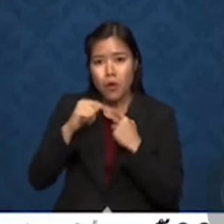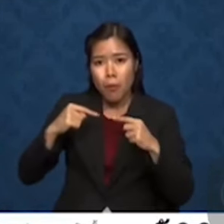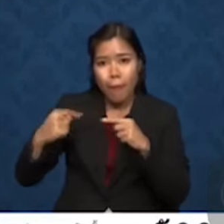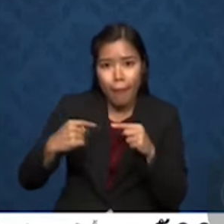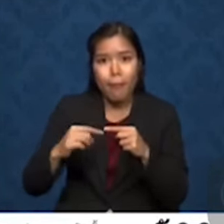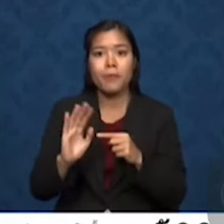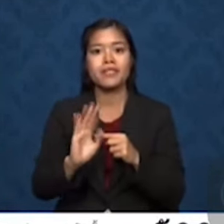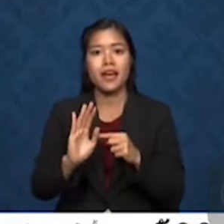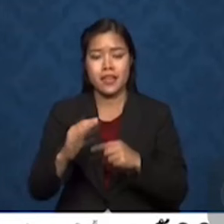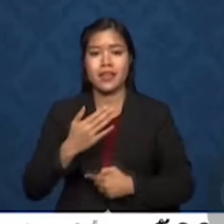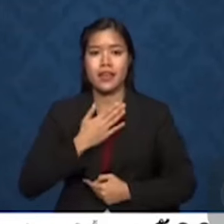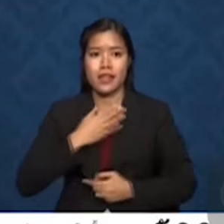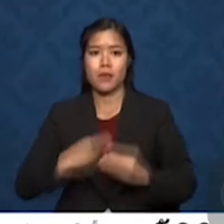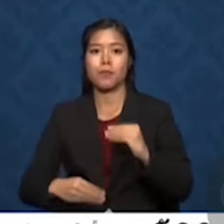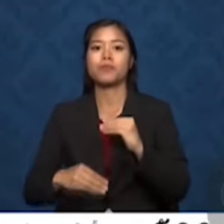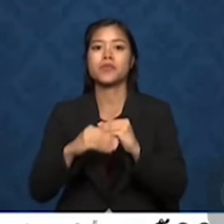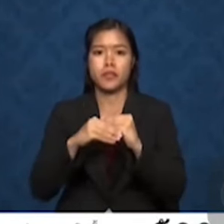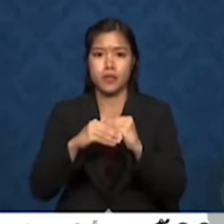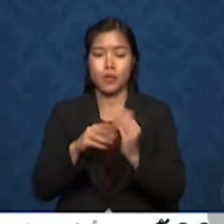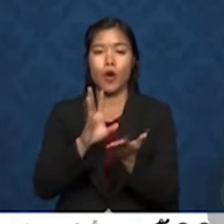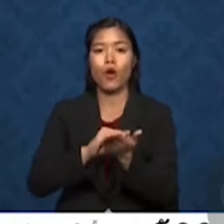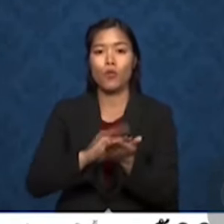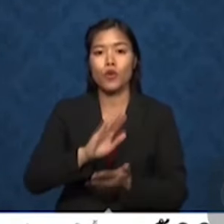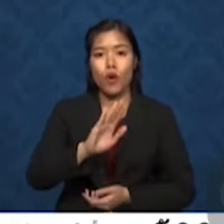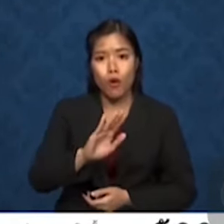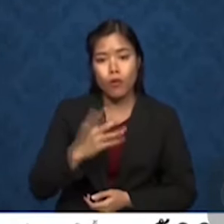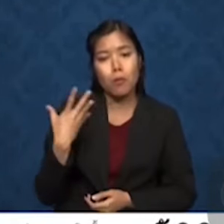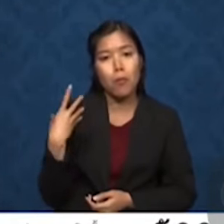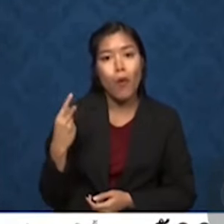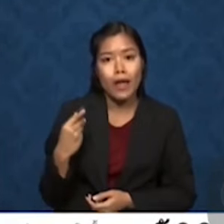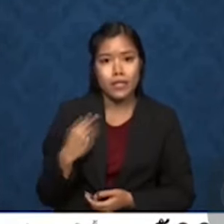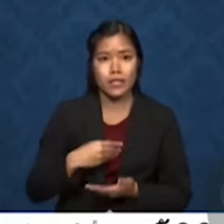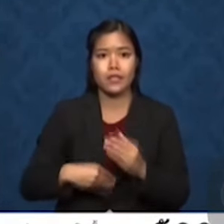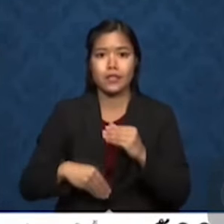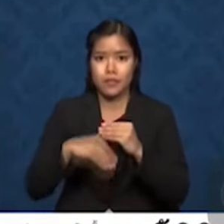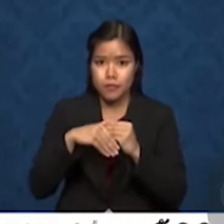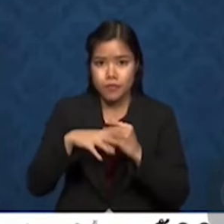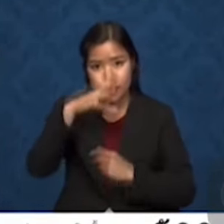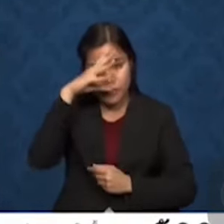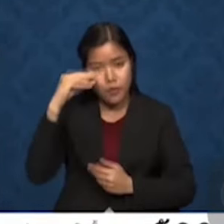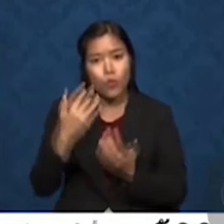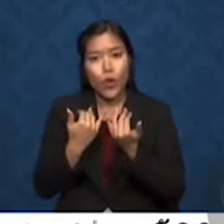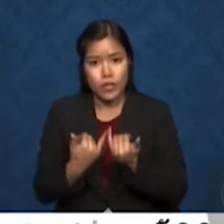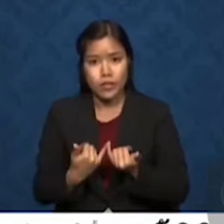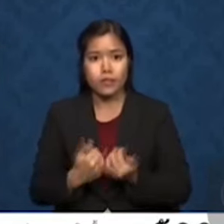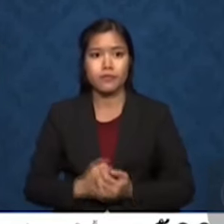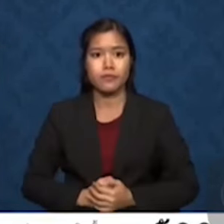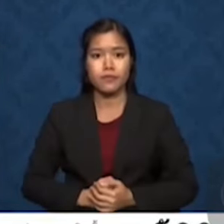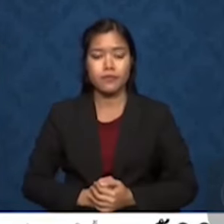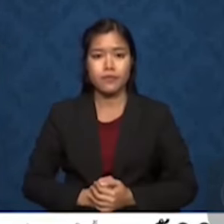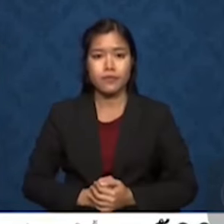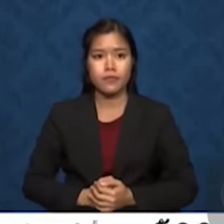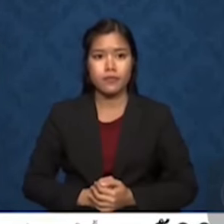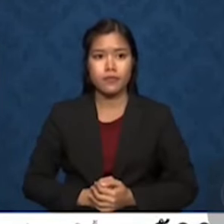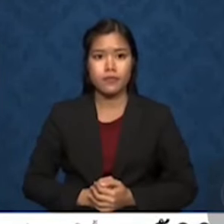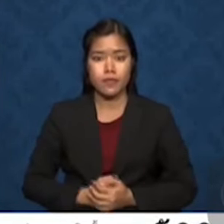ครับผมเพียงเสริมนะครับข้อมูลของท่านจุรินทร์เมื่อวานนะครับของท่านชวนหลีกภัยในวันนี้ทุก